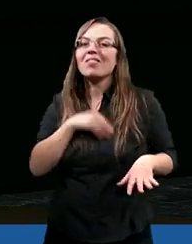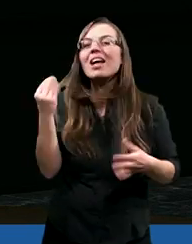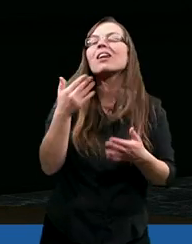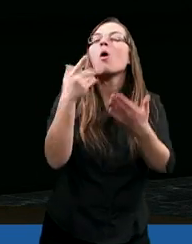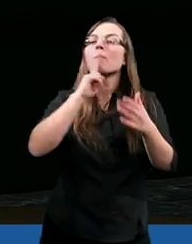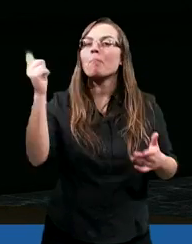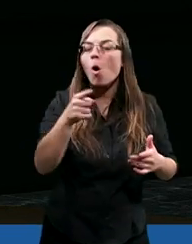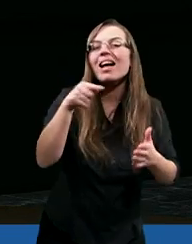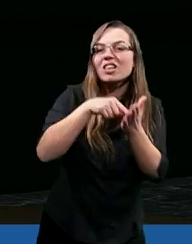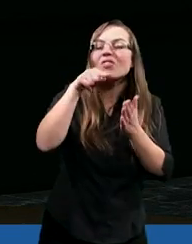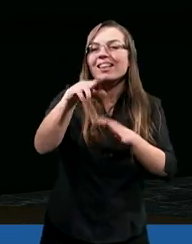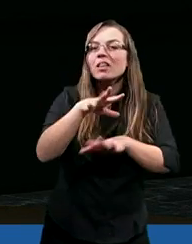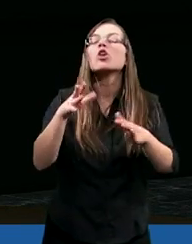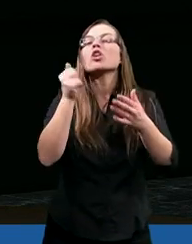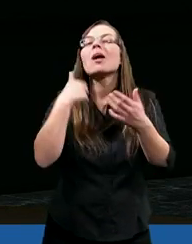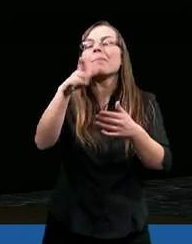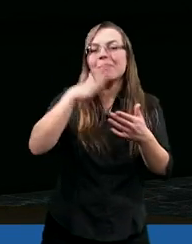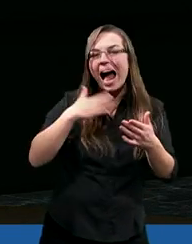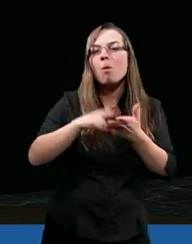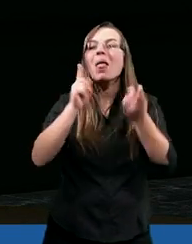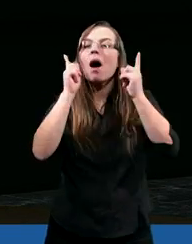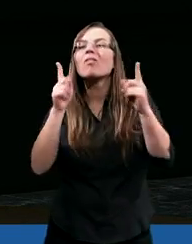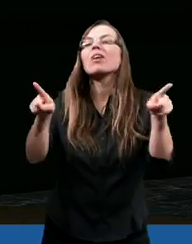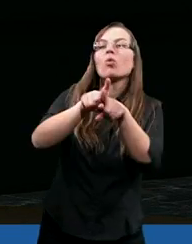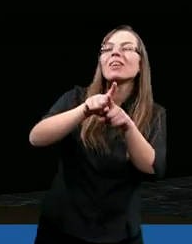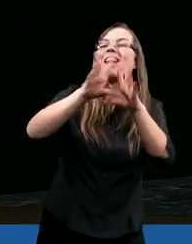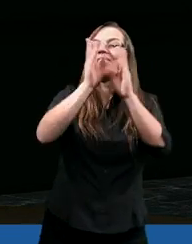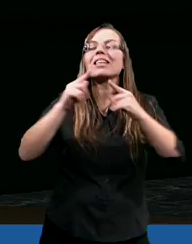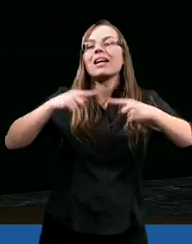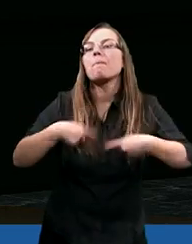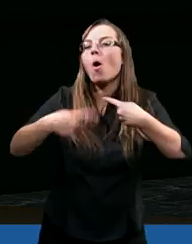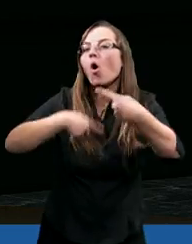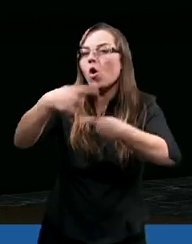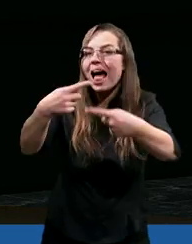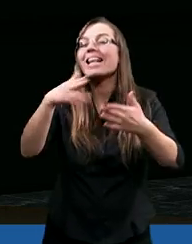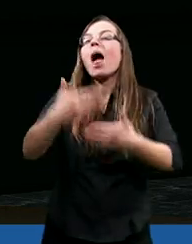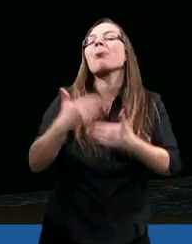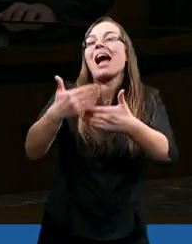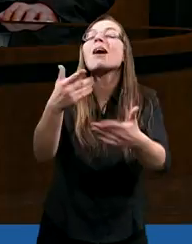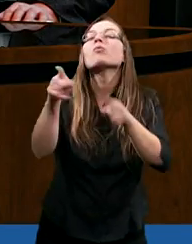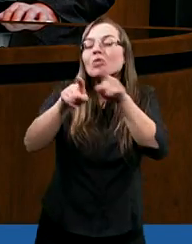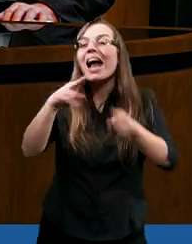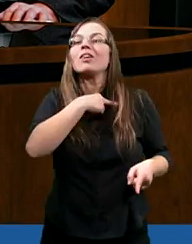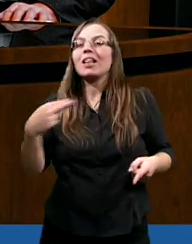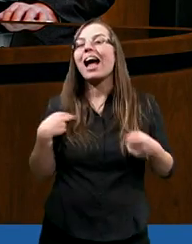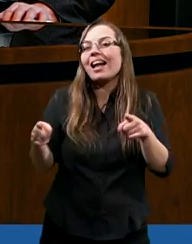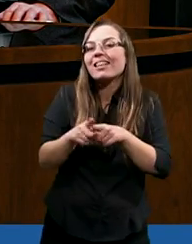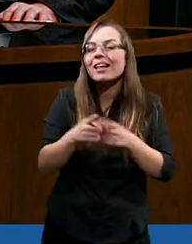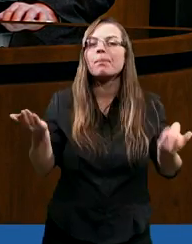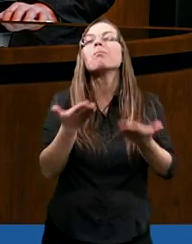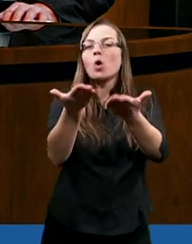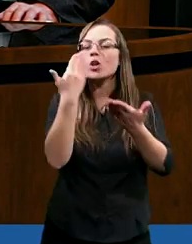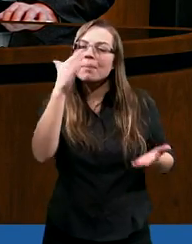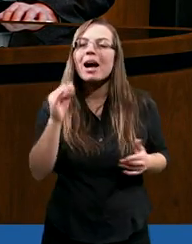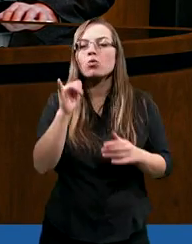Polecił uczniom i myślę, że miał na uwadze również i wszystkie pokolenia następne, czyli i nas. Tak. Proszę